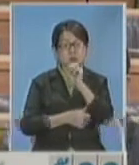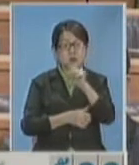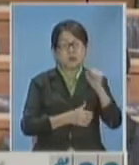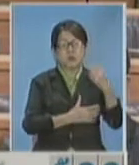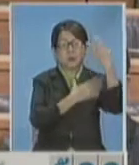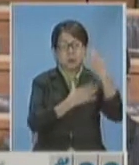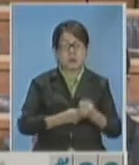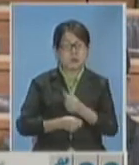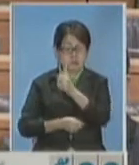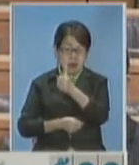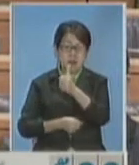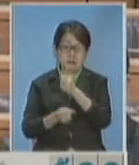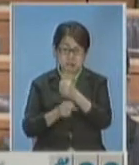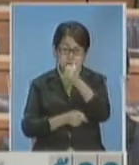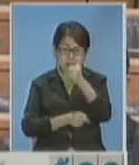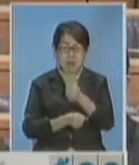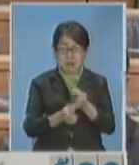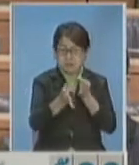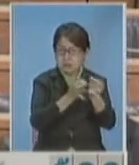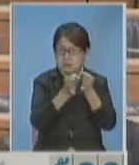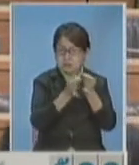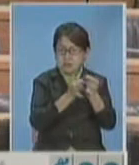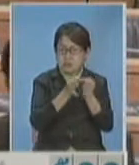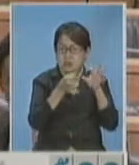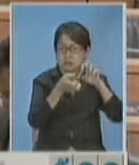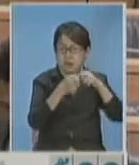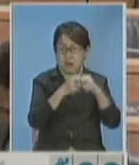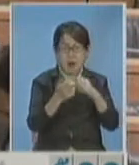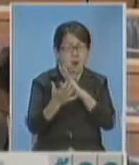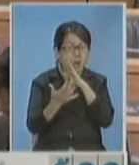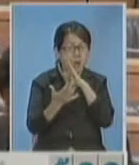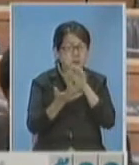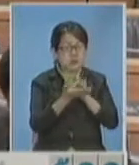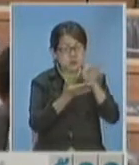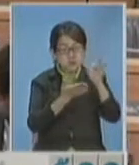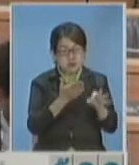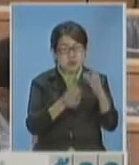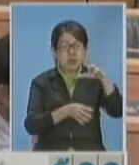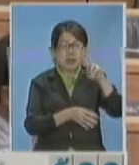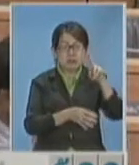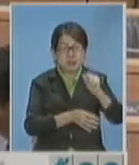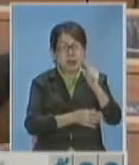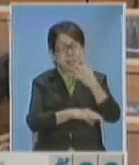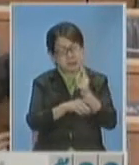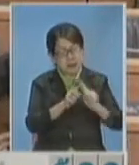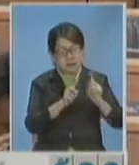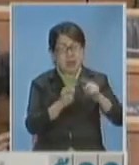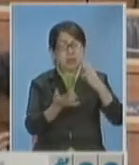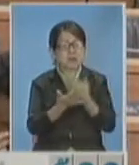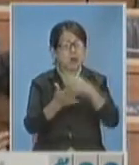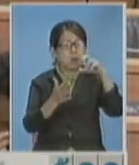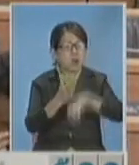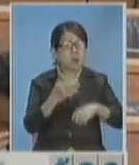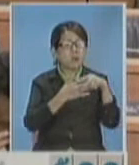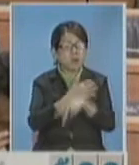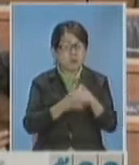ถอภิปรายเรื่องประเด็นกรณีส่อทุจริตได้ประเด็นนี้ต้องขออนุญาตประท้วงยิงท่านประธานครับบอกว่า